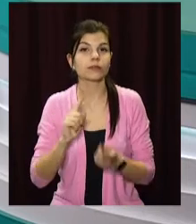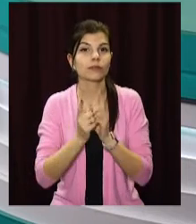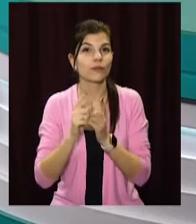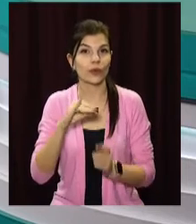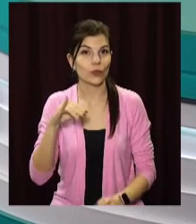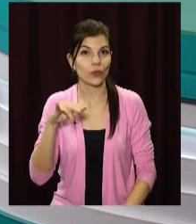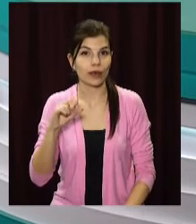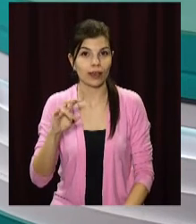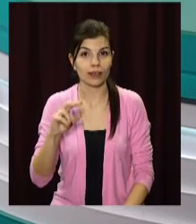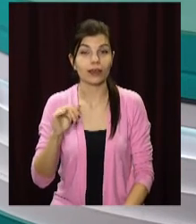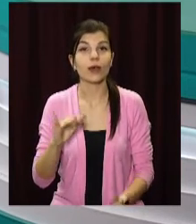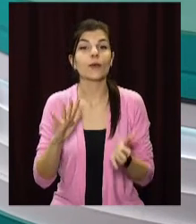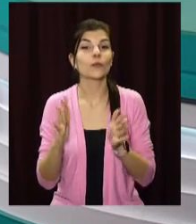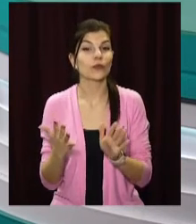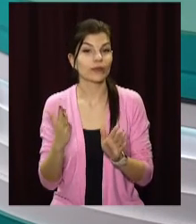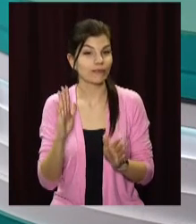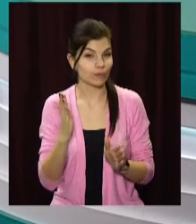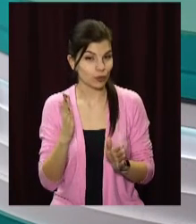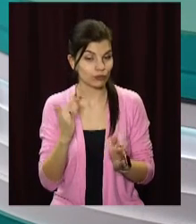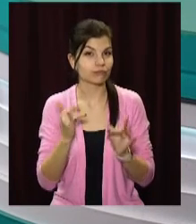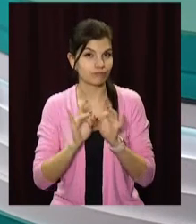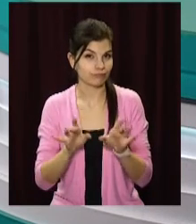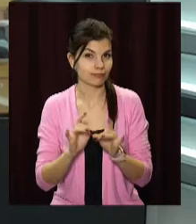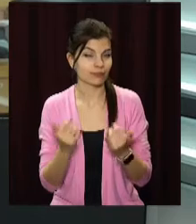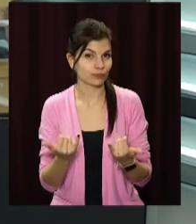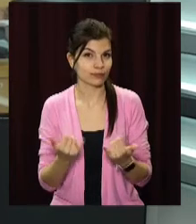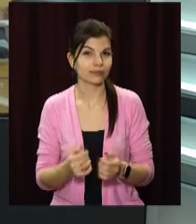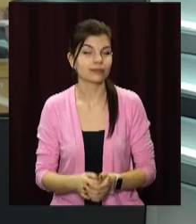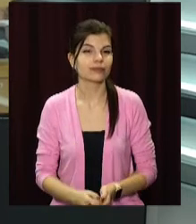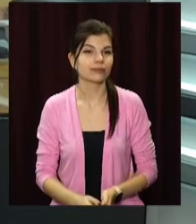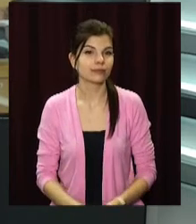Юліана Пуговкіна. І про події вівторка дивіться просто зараз.